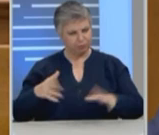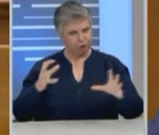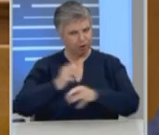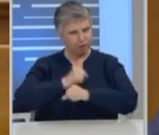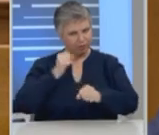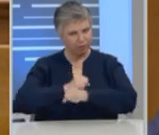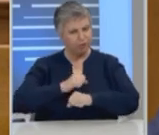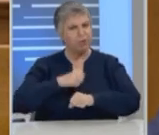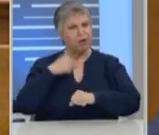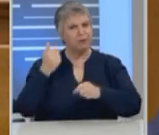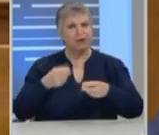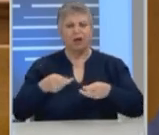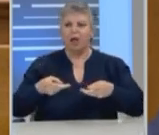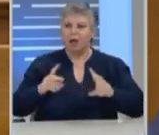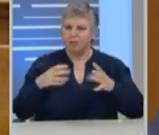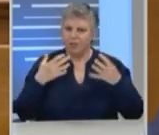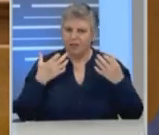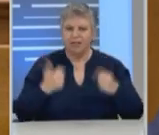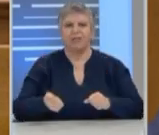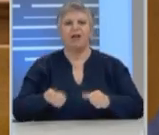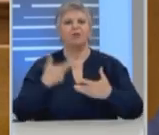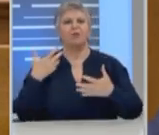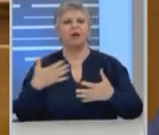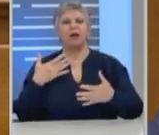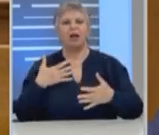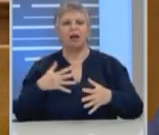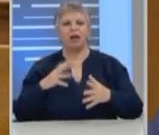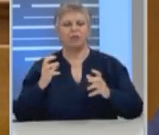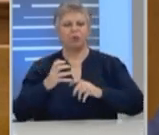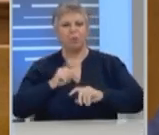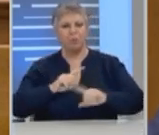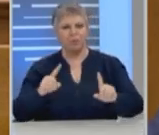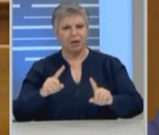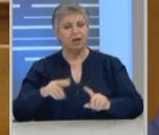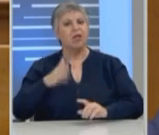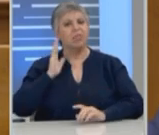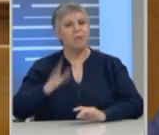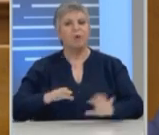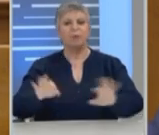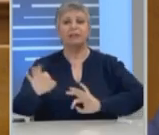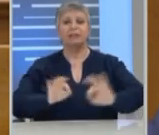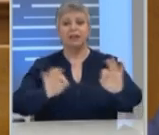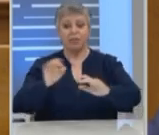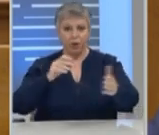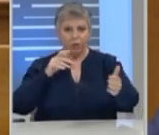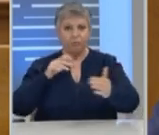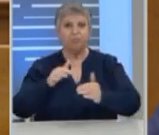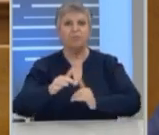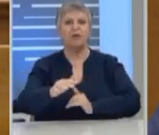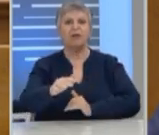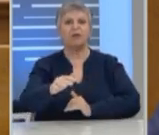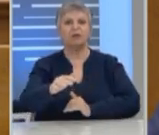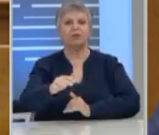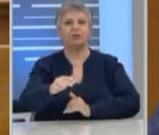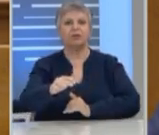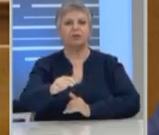χωρίς εξαναγκασμούς και στρεβλώσεις να δουλέψουμε και να σχεδιάσουμε το μέλλον του τόπου. Τούτες τις